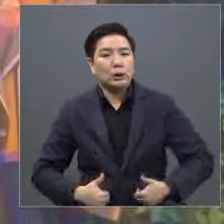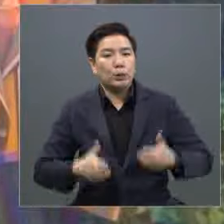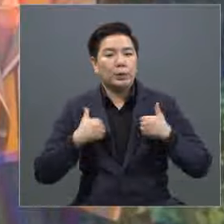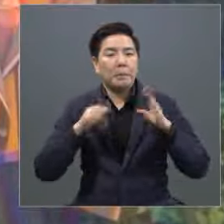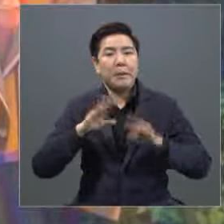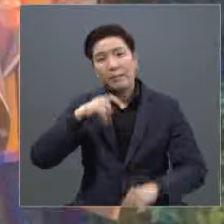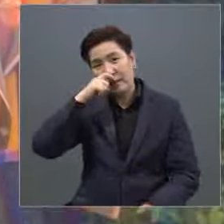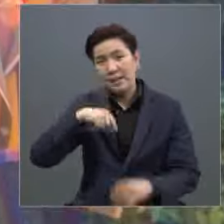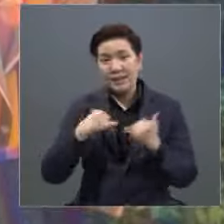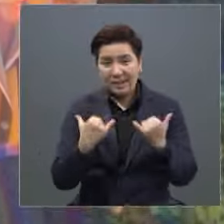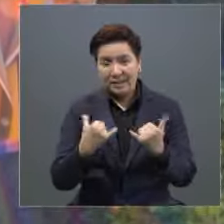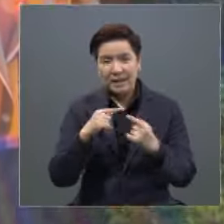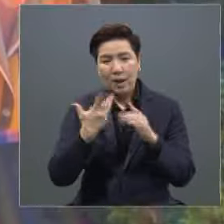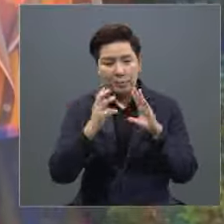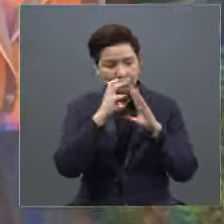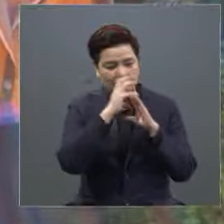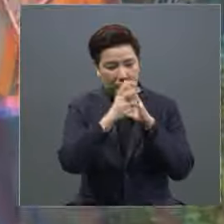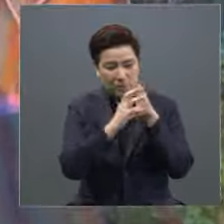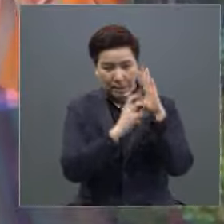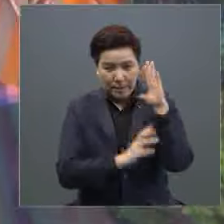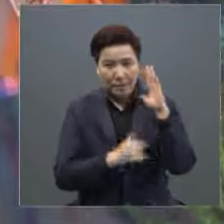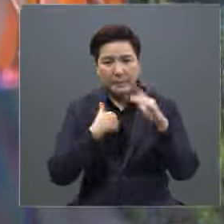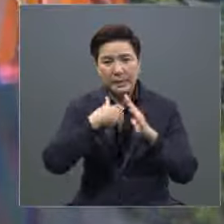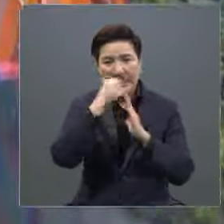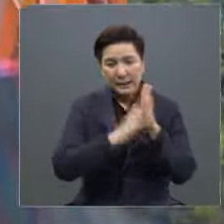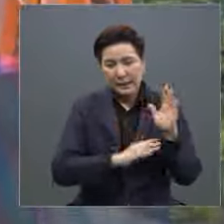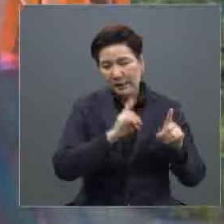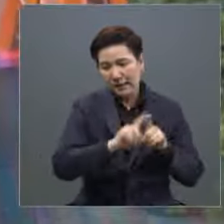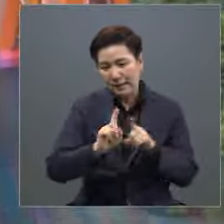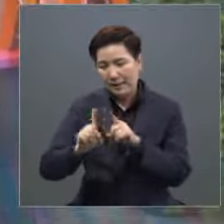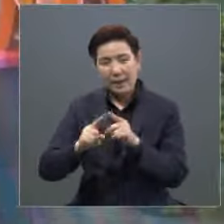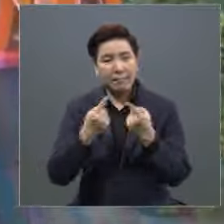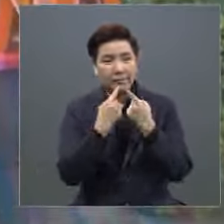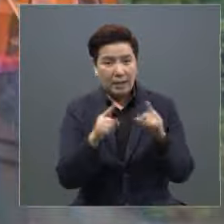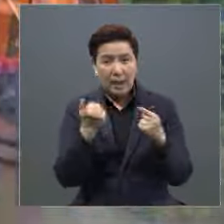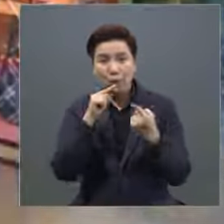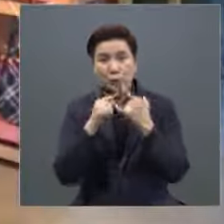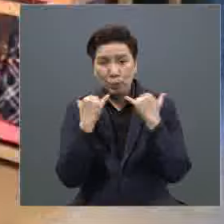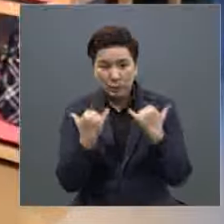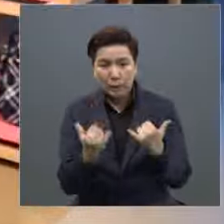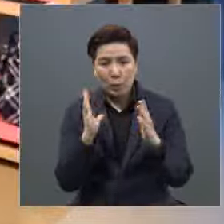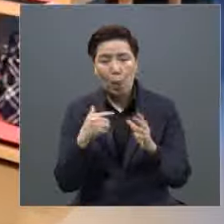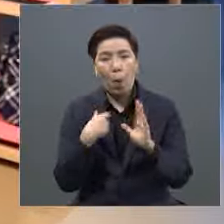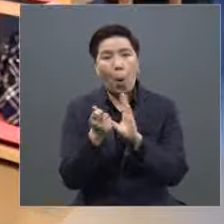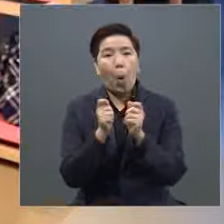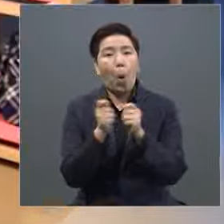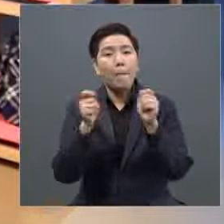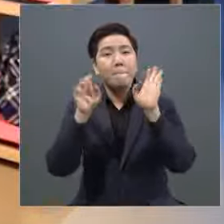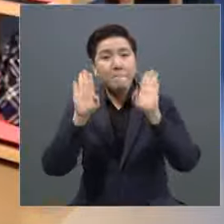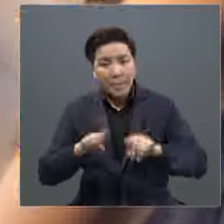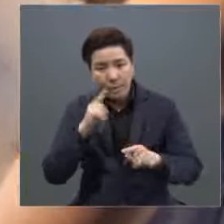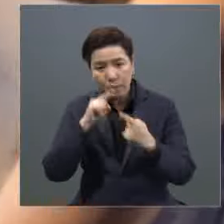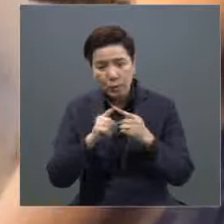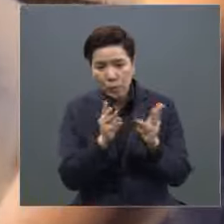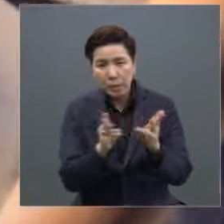บไทยๆโดยแต่ละภาคจะมีลายทอสีสันเส้นใยแตกต่างกันและปัจจุบันดีไซเนอร์รุ่นใหม่ได้นำสีสัน